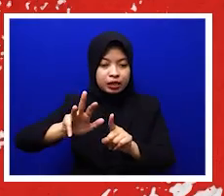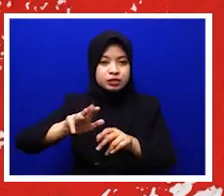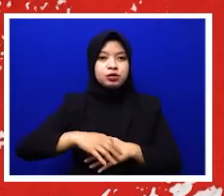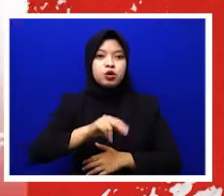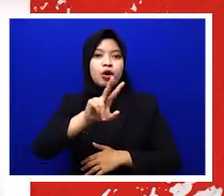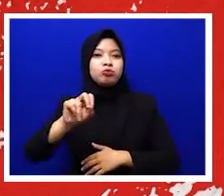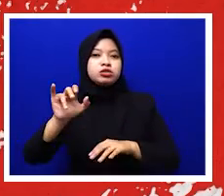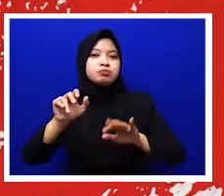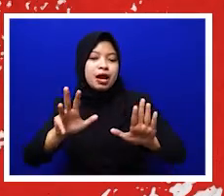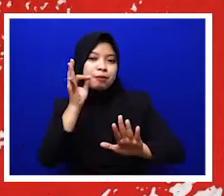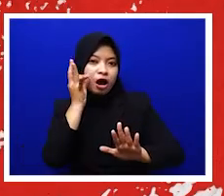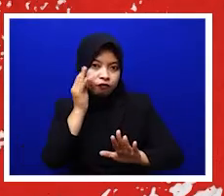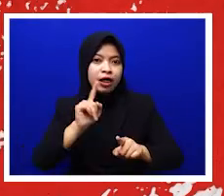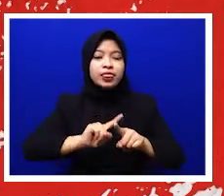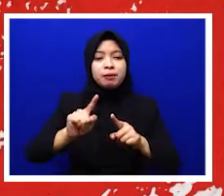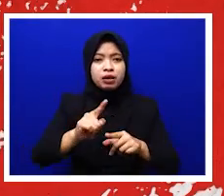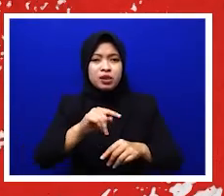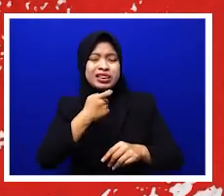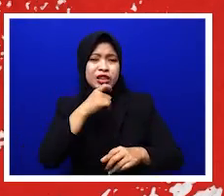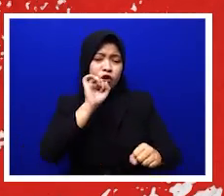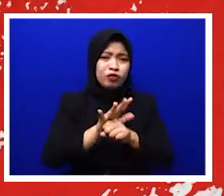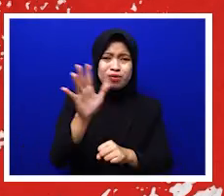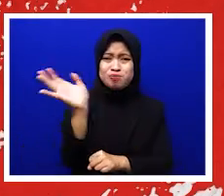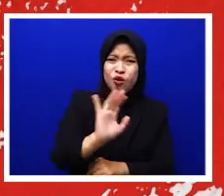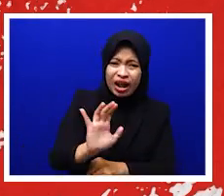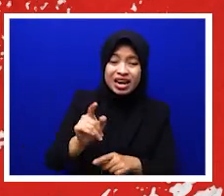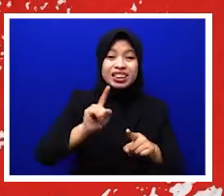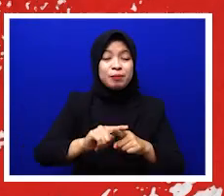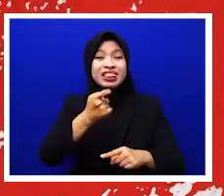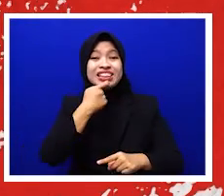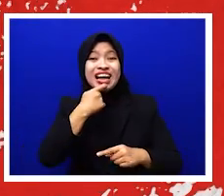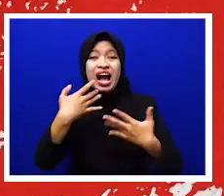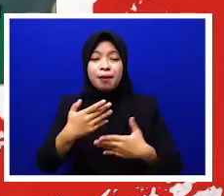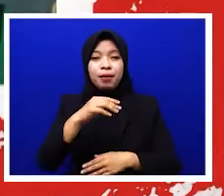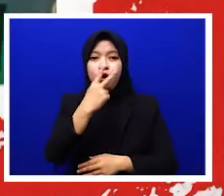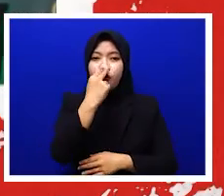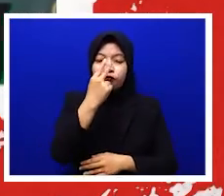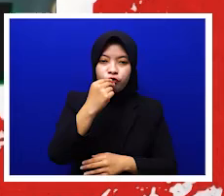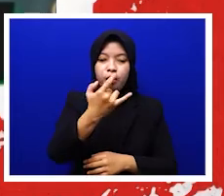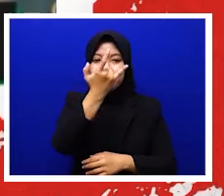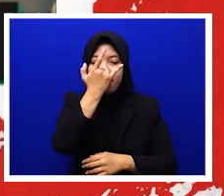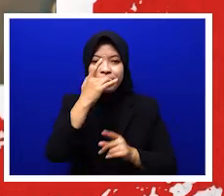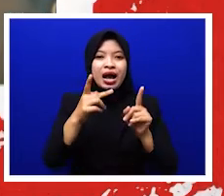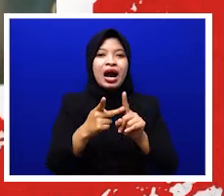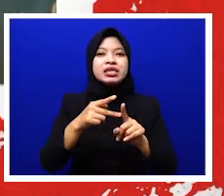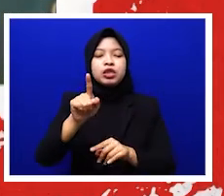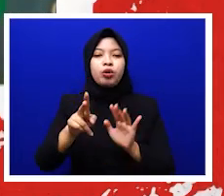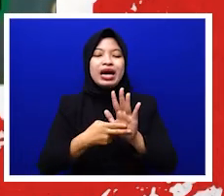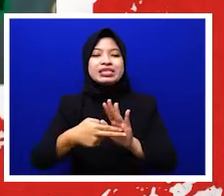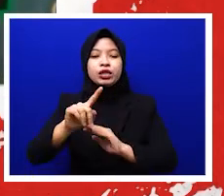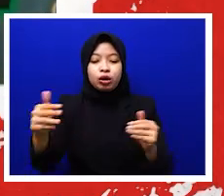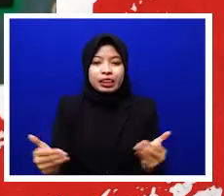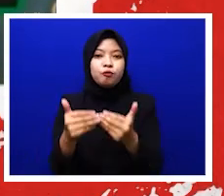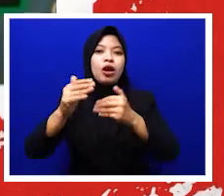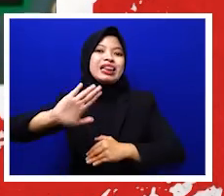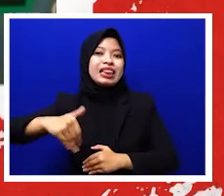isi pidato tersebut tidak membicarakan tentang COVID-19. Pidato tersebut membicarakan tentang flu babi atau H1N1 yang terdeteksi